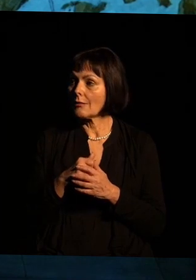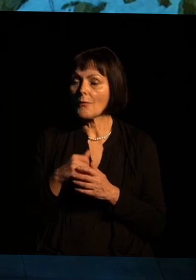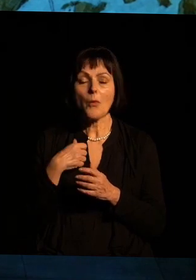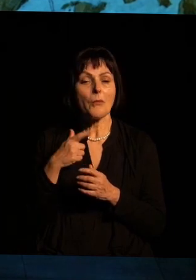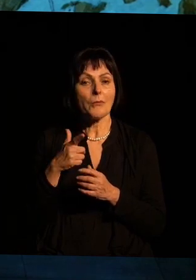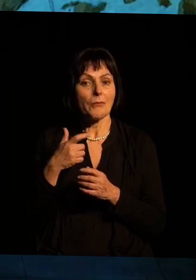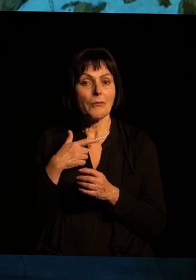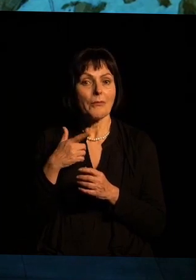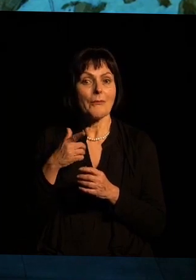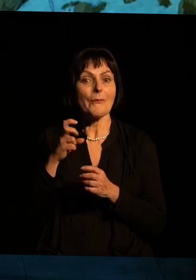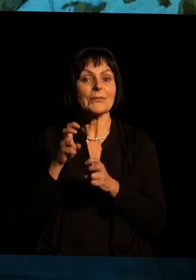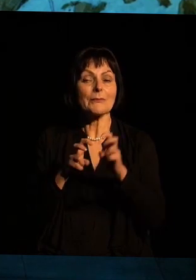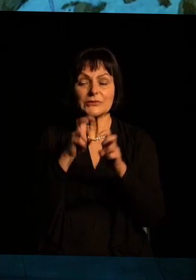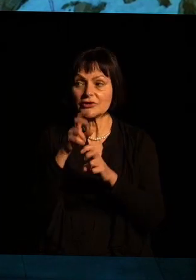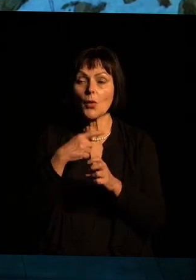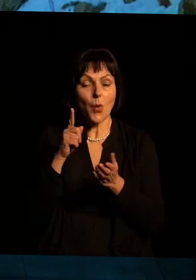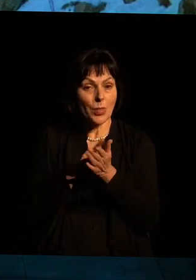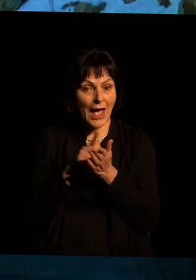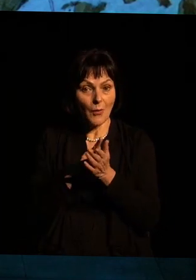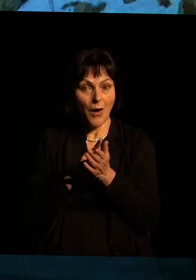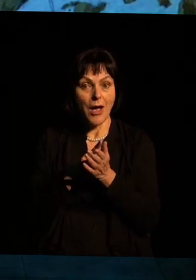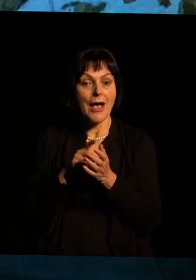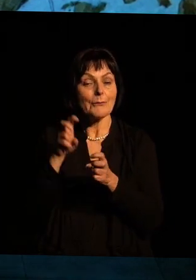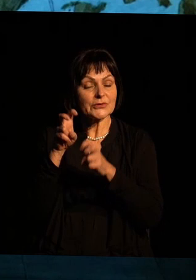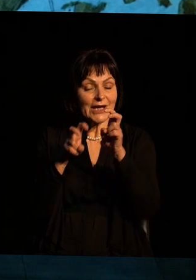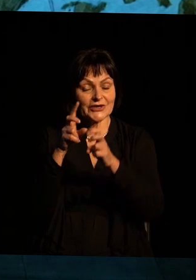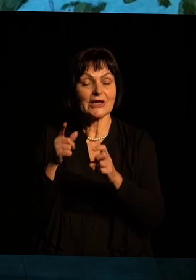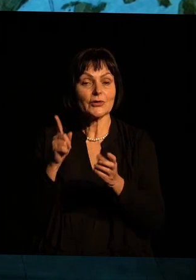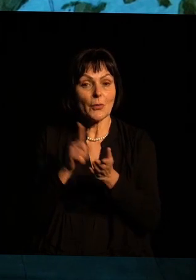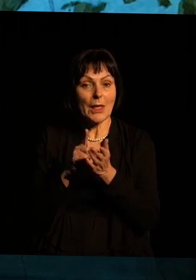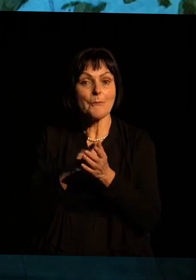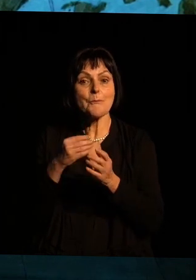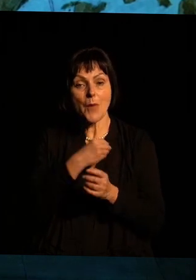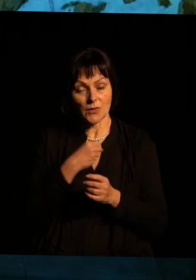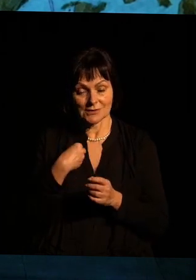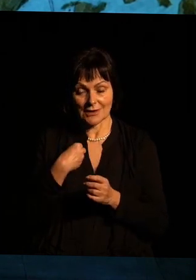koniem pociągowym tych przejść i udało wam się tam przejść naprawdę fajne, też dokonać pierwszych